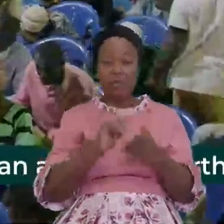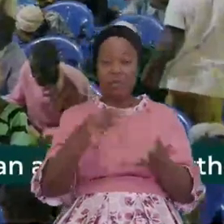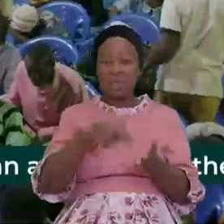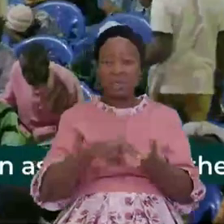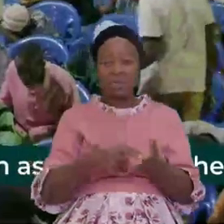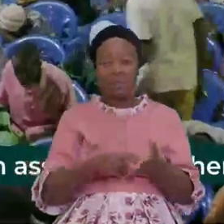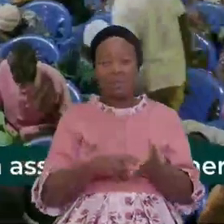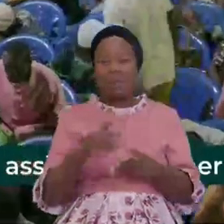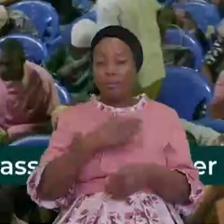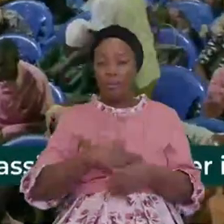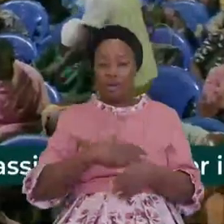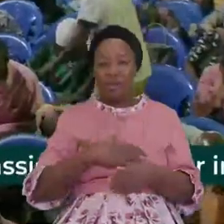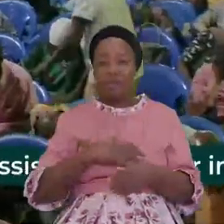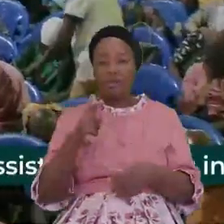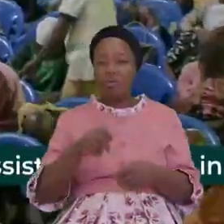are sick.